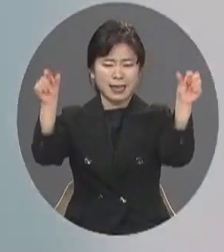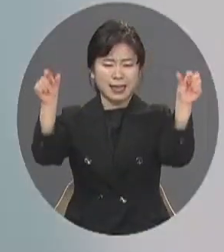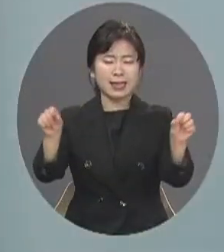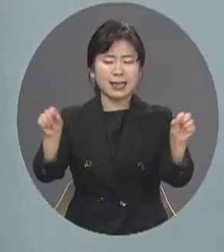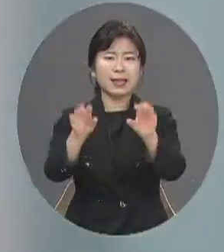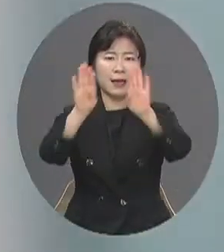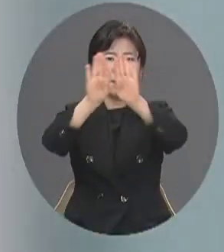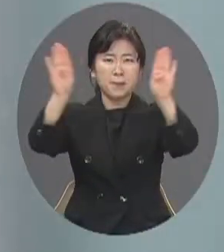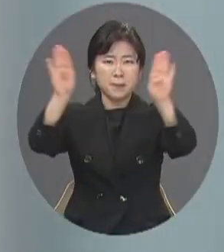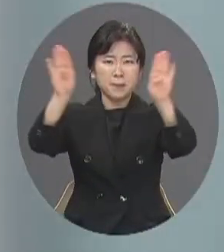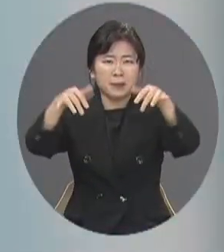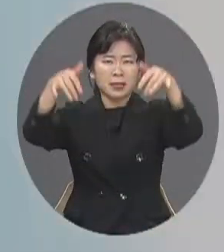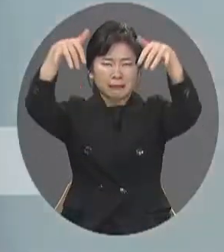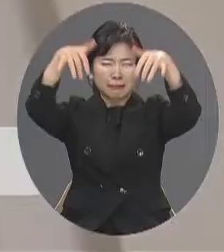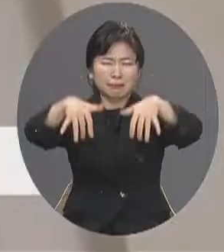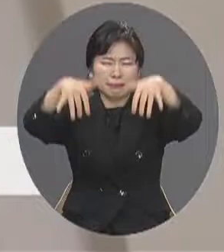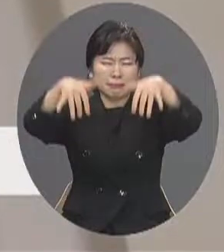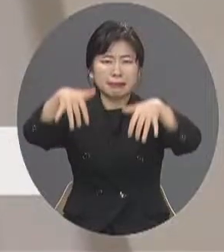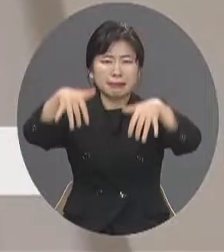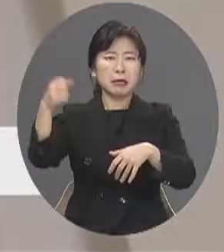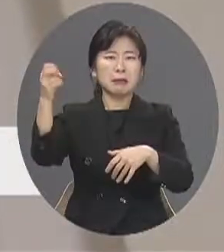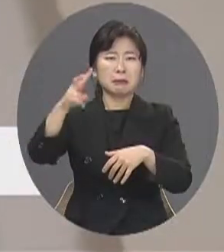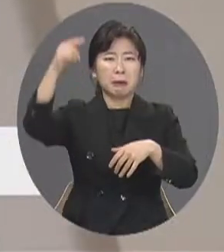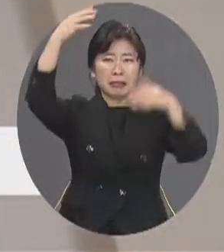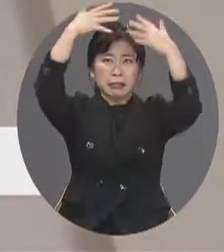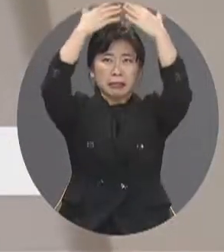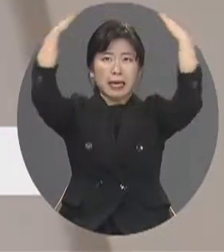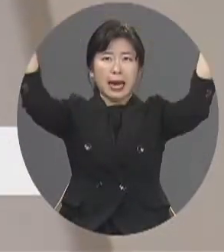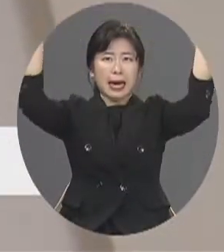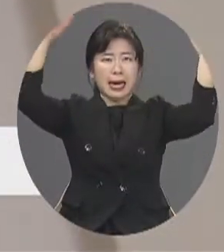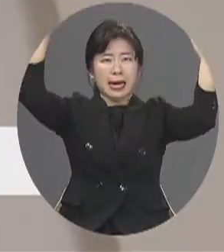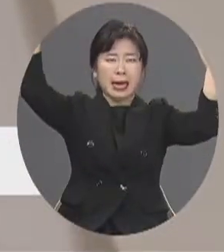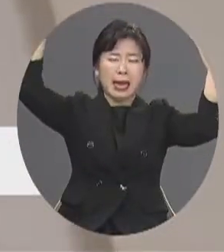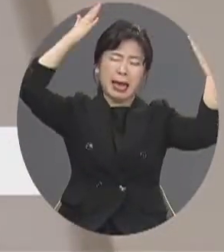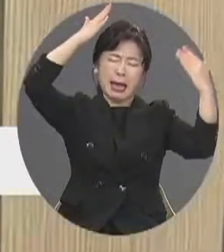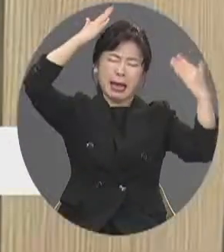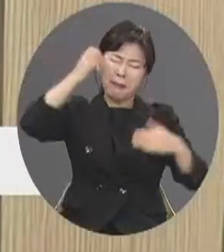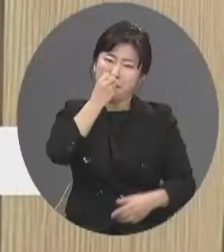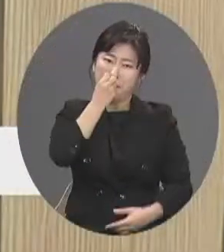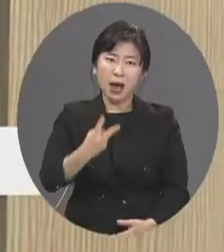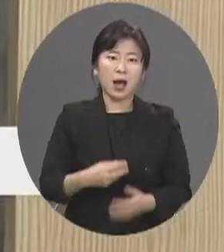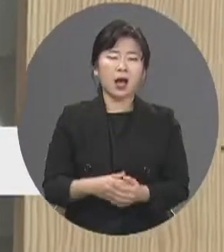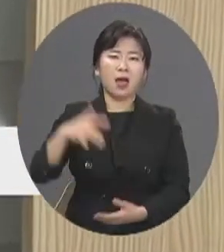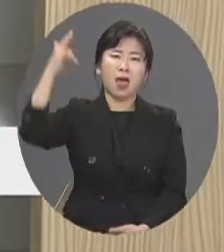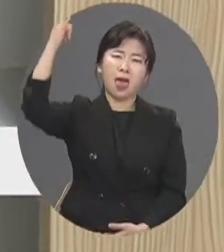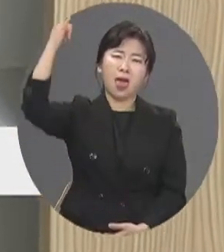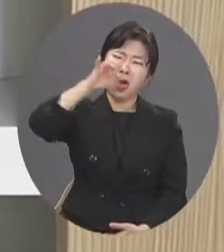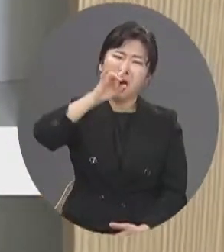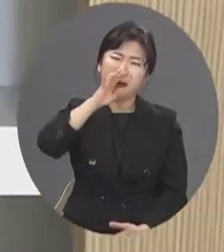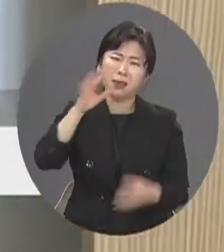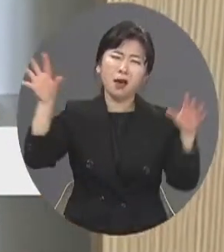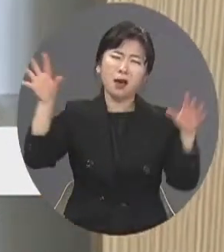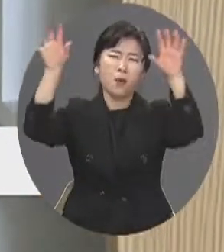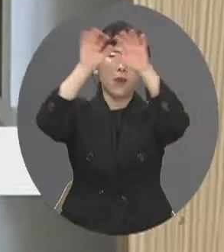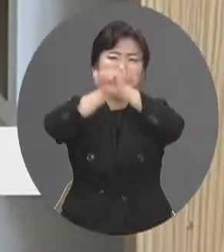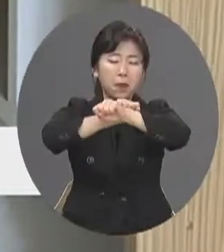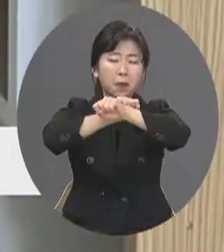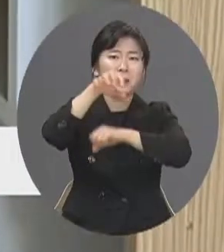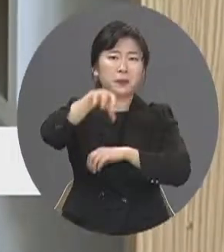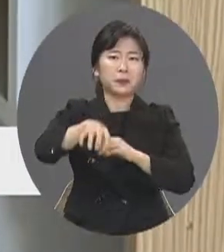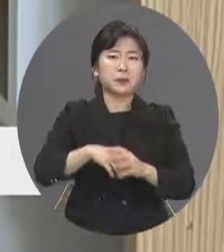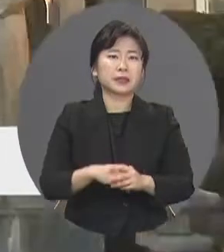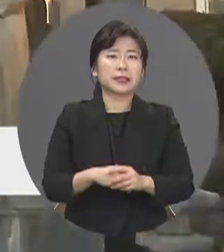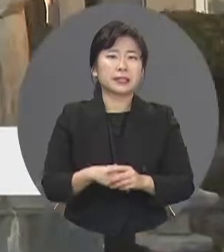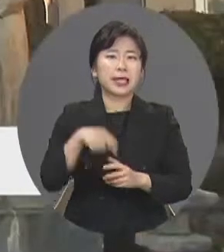뚝뚝 떨어집니다 천장 n 얼룩덜룩 곰팡이가 피어 있습니다 햇볕도 잘 들지 않아 어두컴컴 합니다